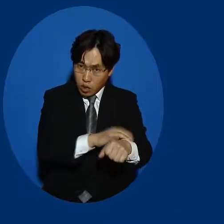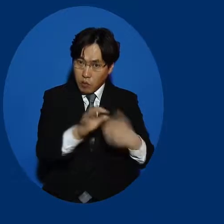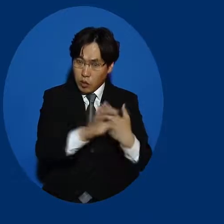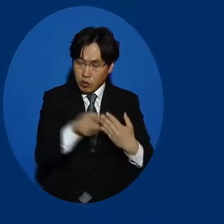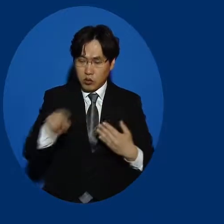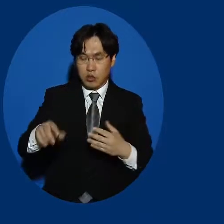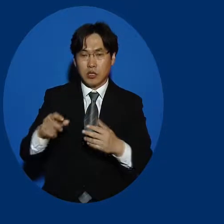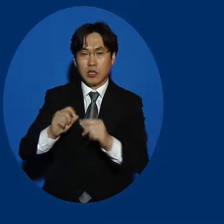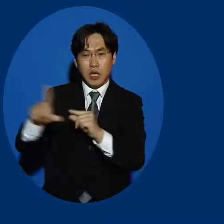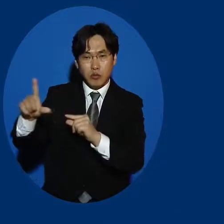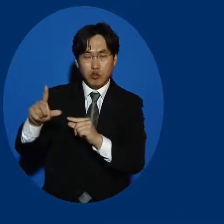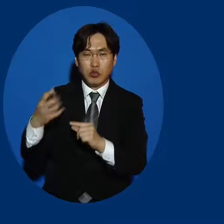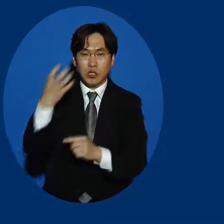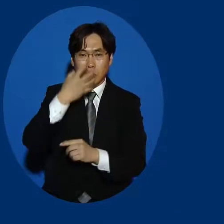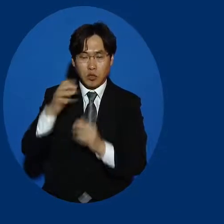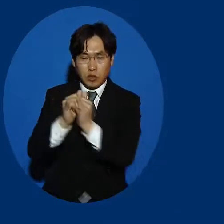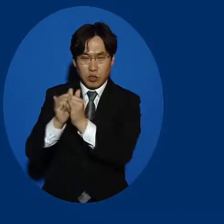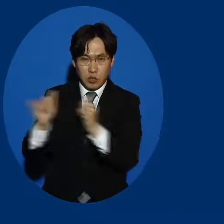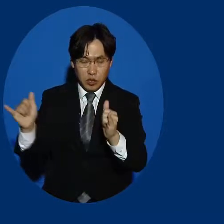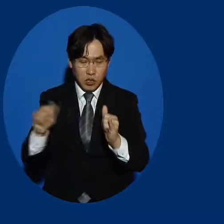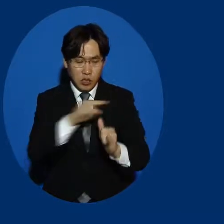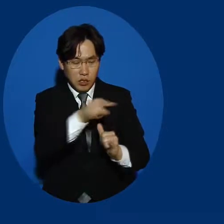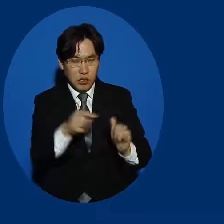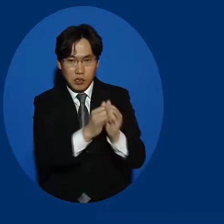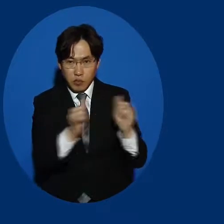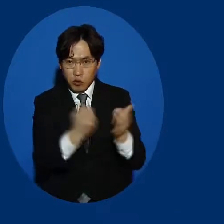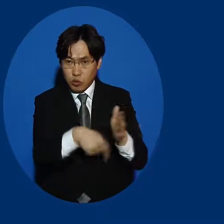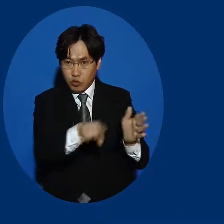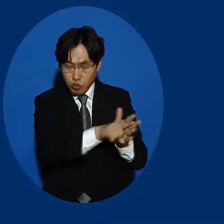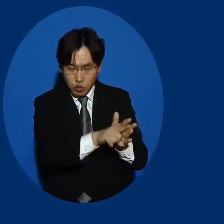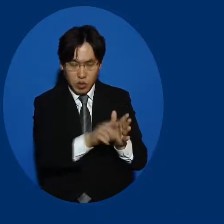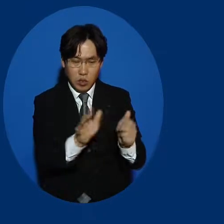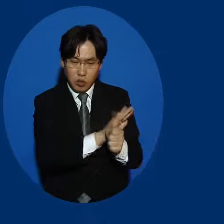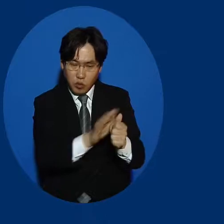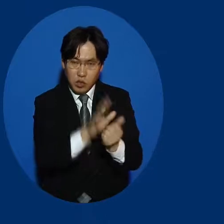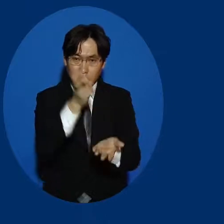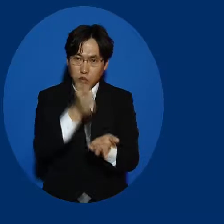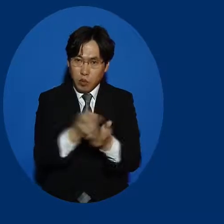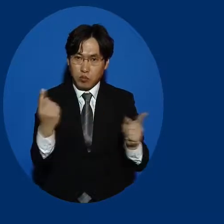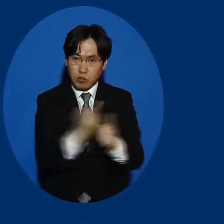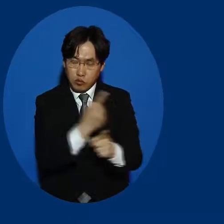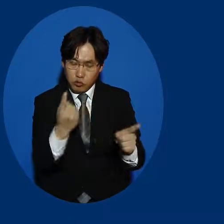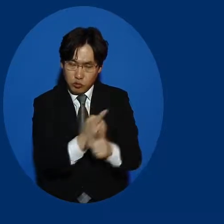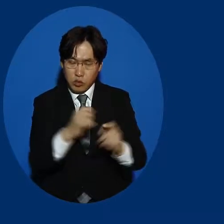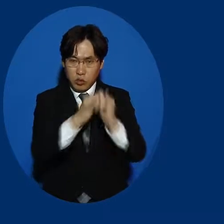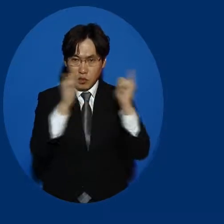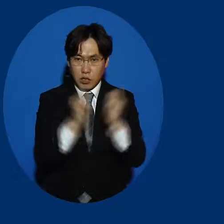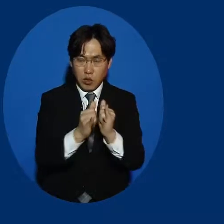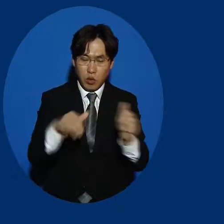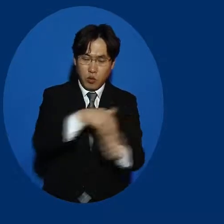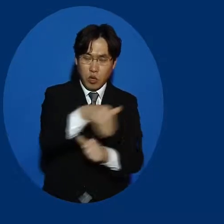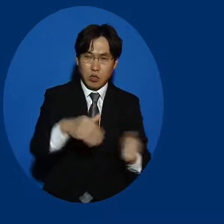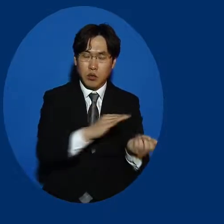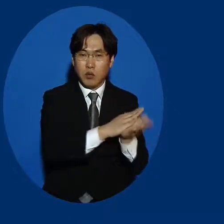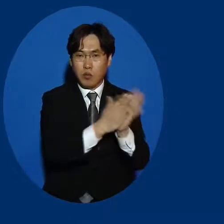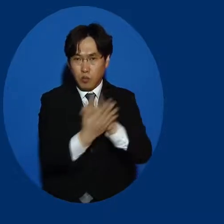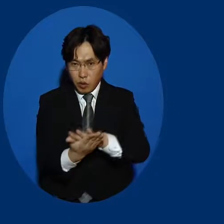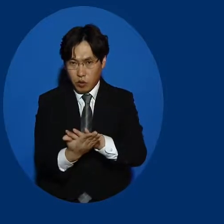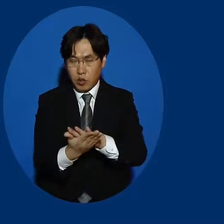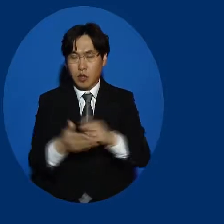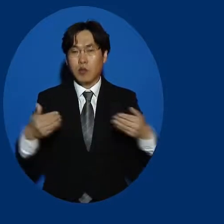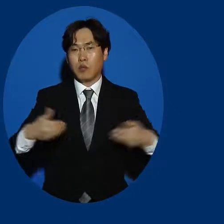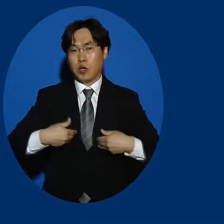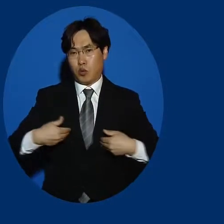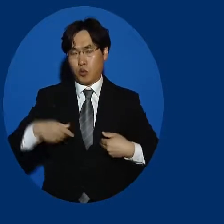다수인들이 소수의 장애인들을 위해 여러 가지 제도적인 장치를 마련하는 것은 의무일